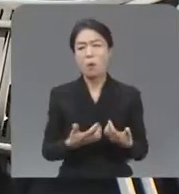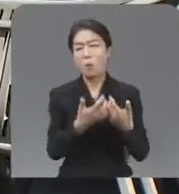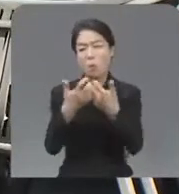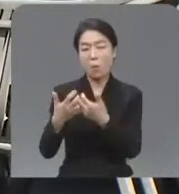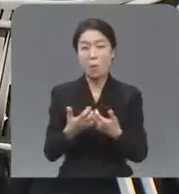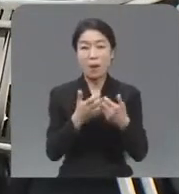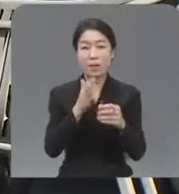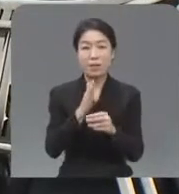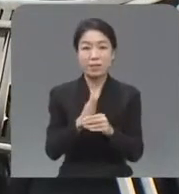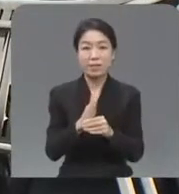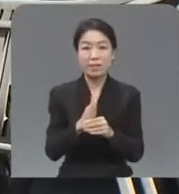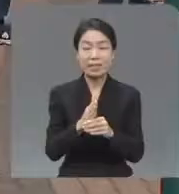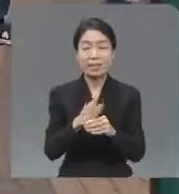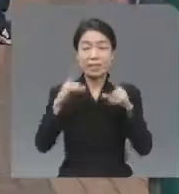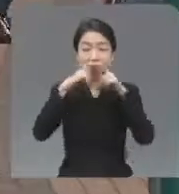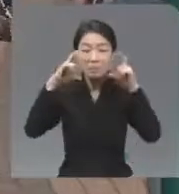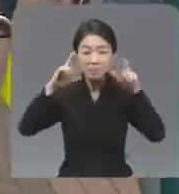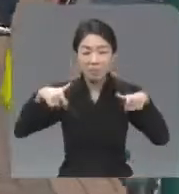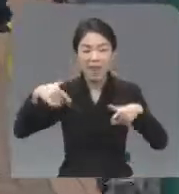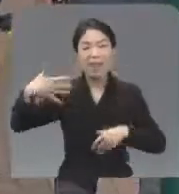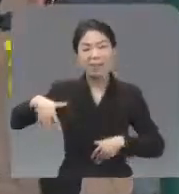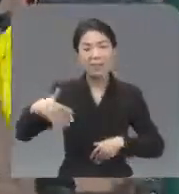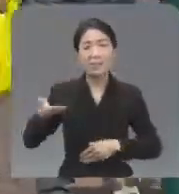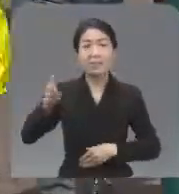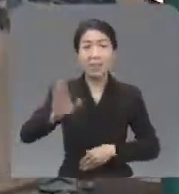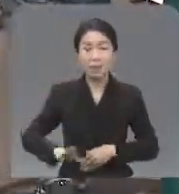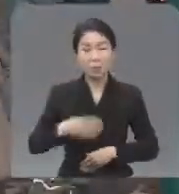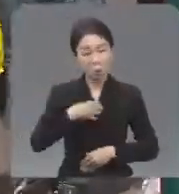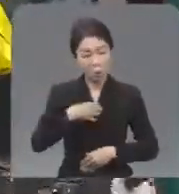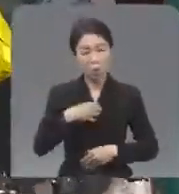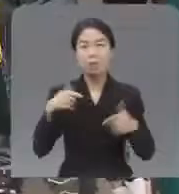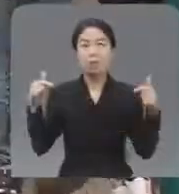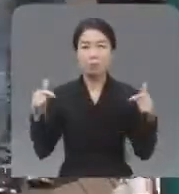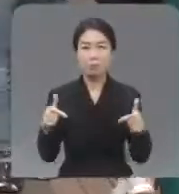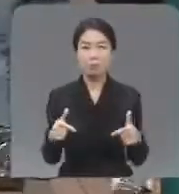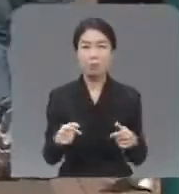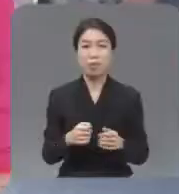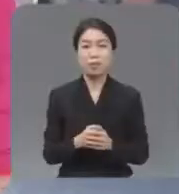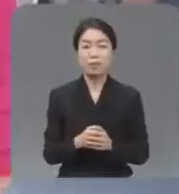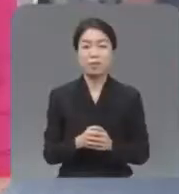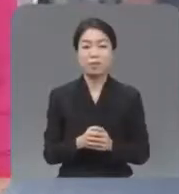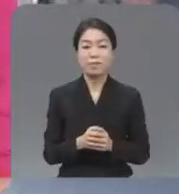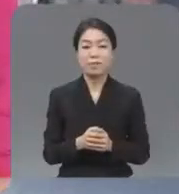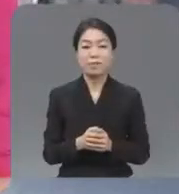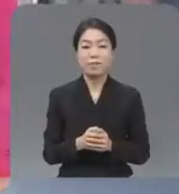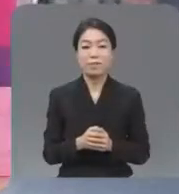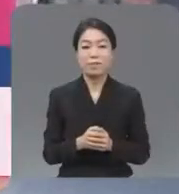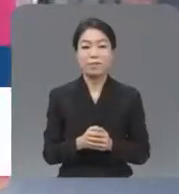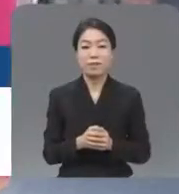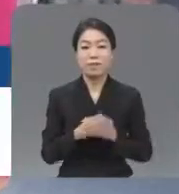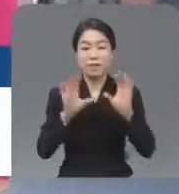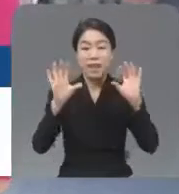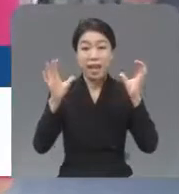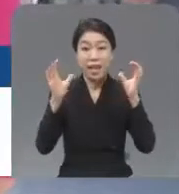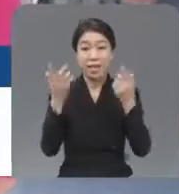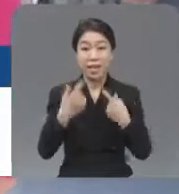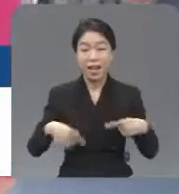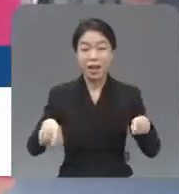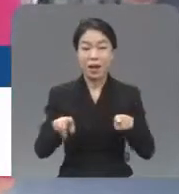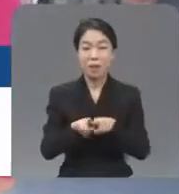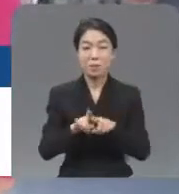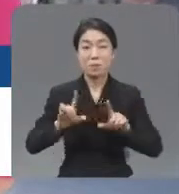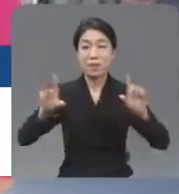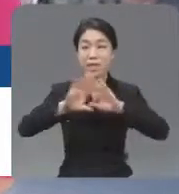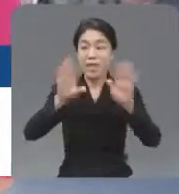북적입니다. 아직 마스크는 못 벗었지만 걱정은 훨씬 덜합니다. 이제 아이들 같이 날씨도 좋아지고